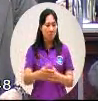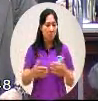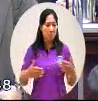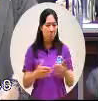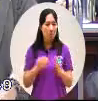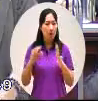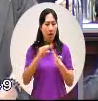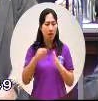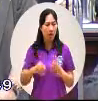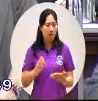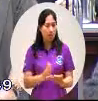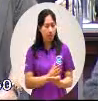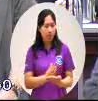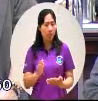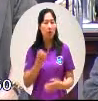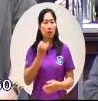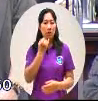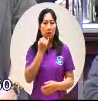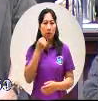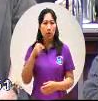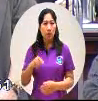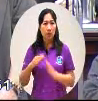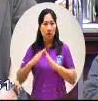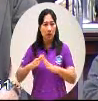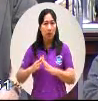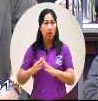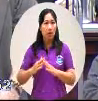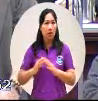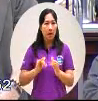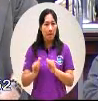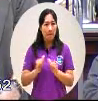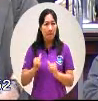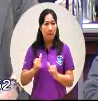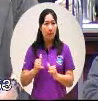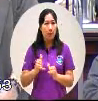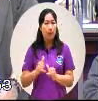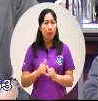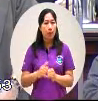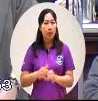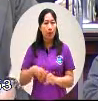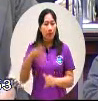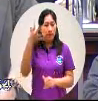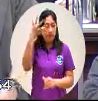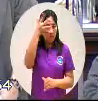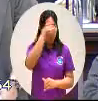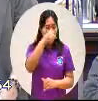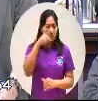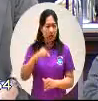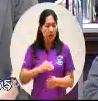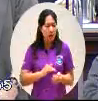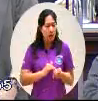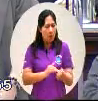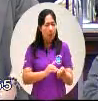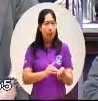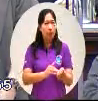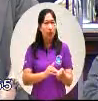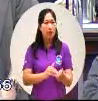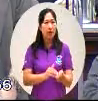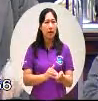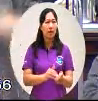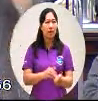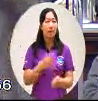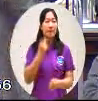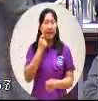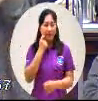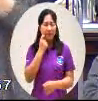估。那我们那些市民朋友长辈，确实在就医的部分非常不便啊。不过我想科